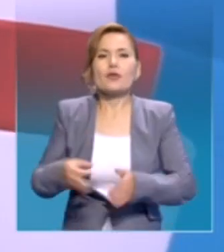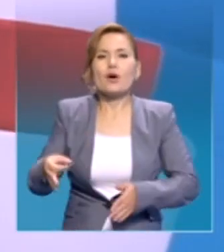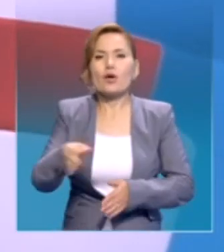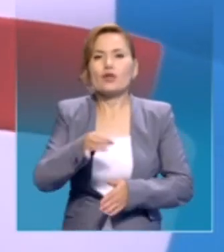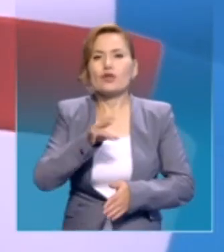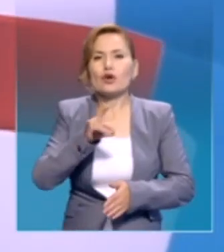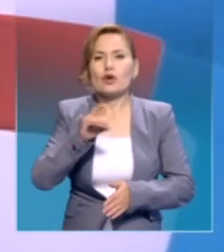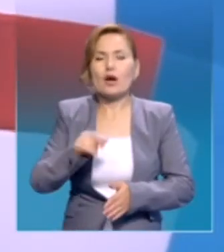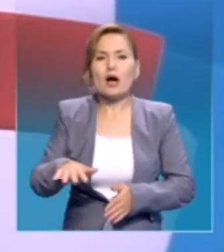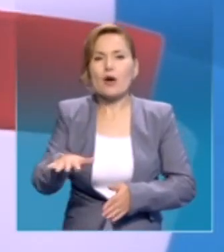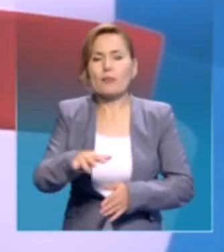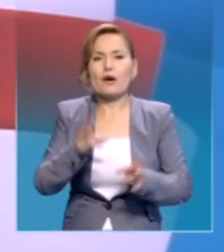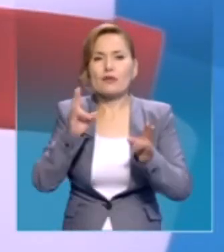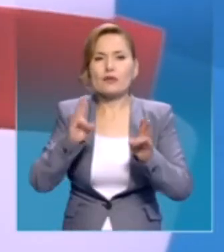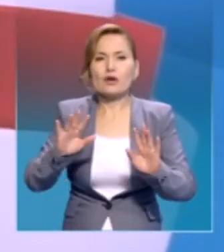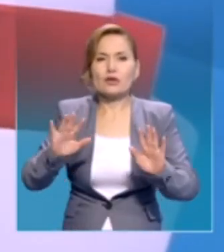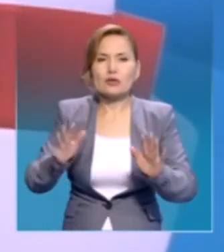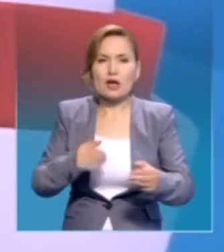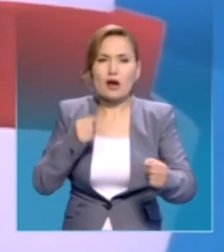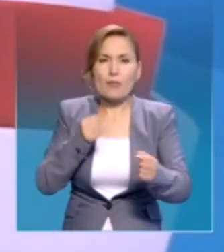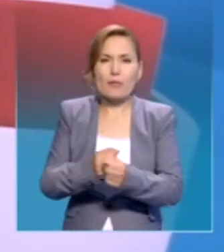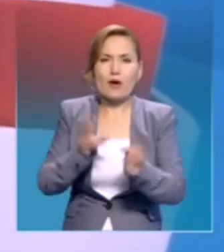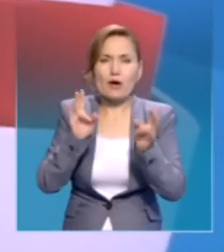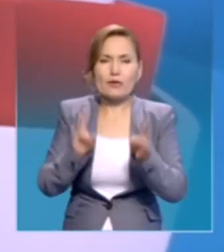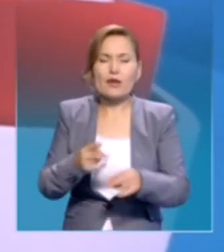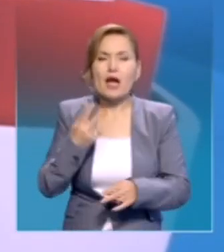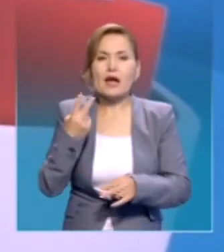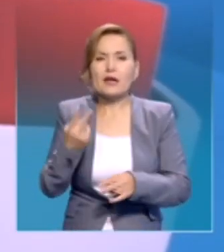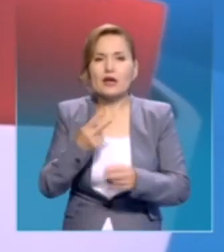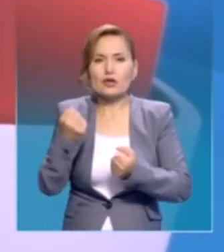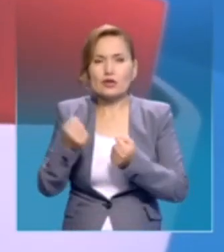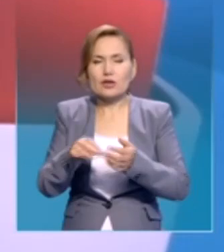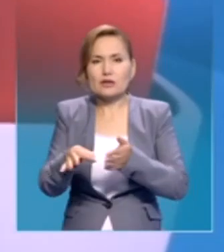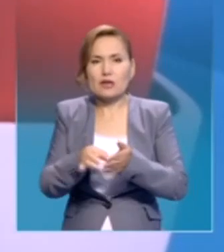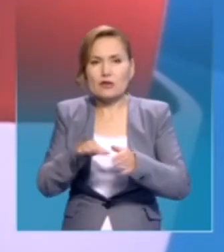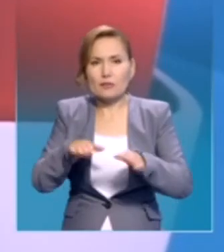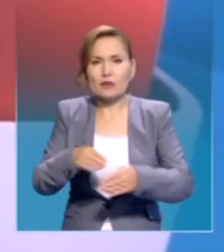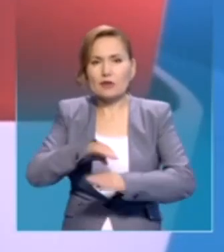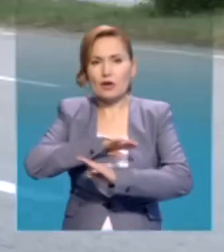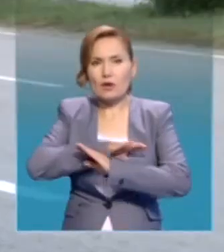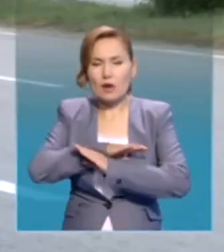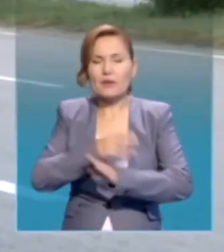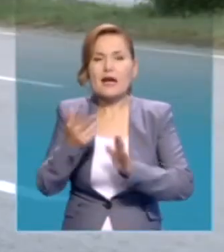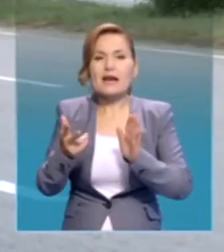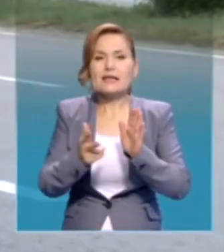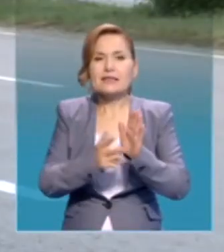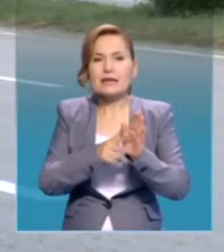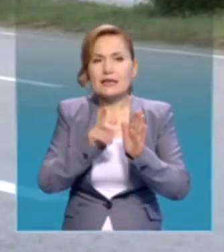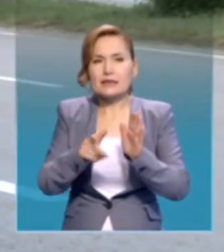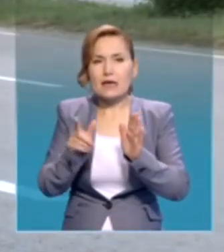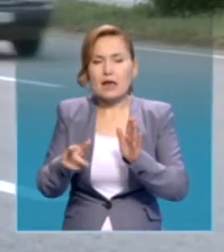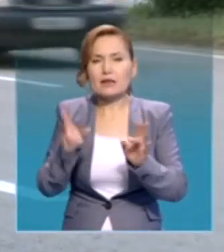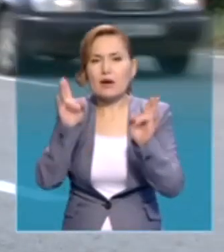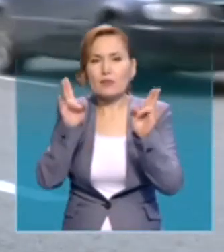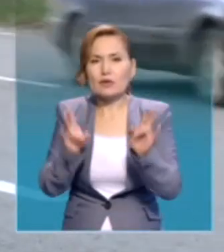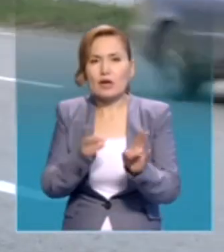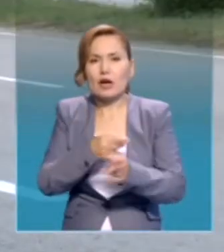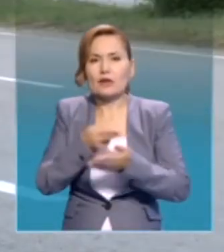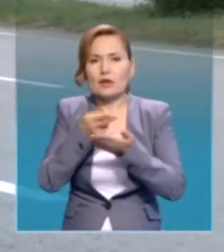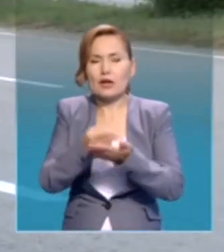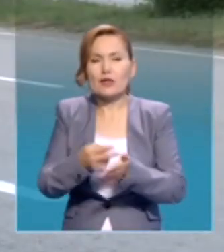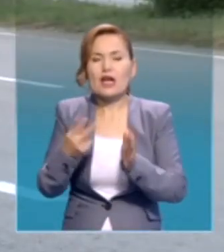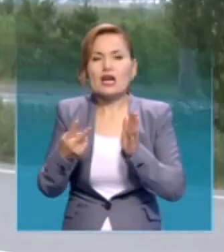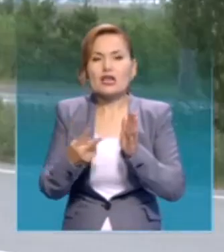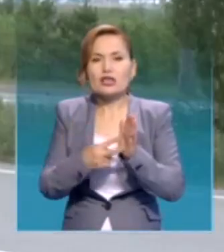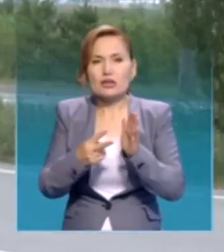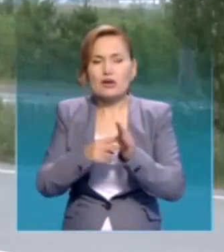Нұра ауданында жан түршігерлік жол апатынан 2 жүргізуші тілге келместен жан тапсырды. Тағы 8 жолаушы түрлі дене жарақатын алған. Оның